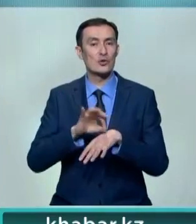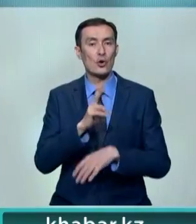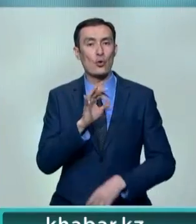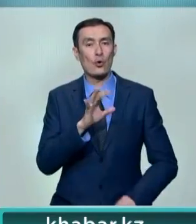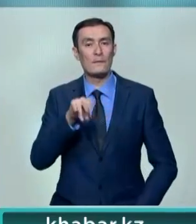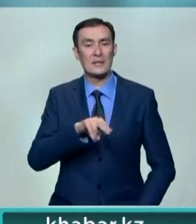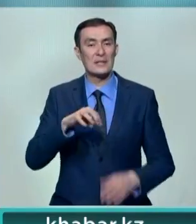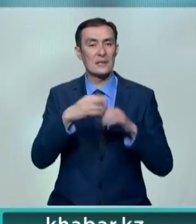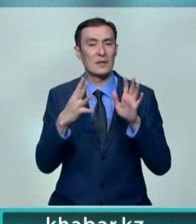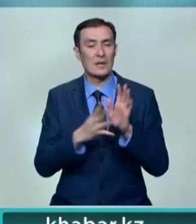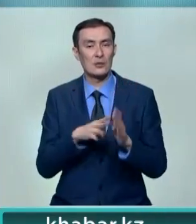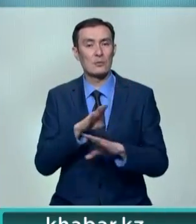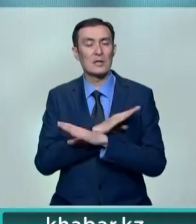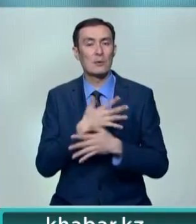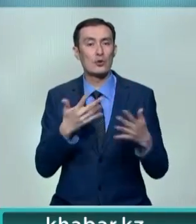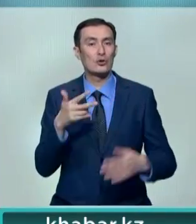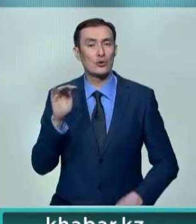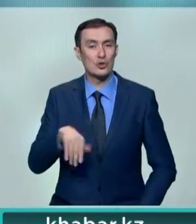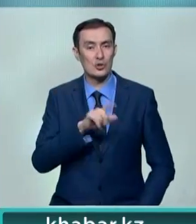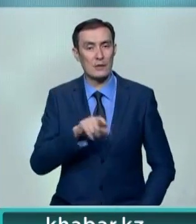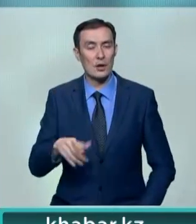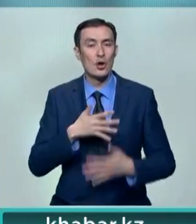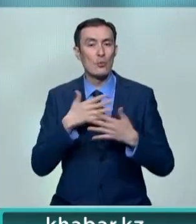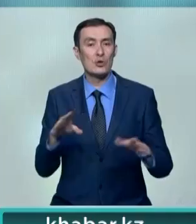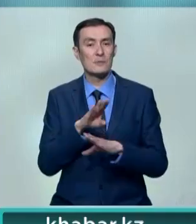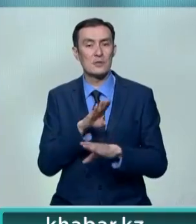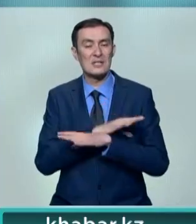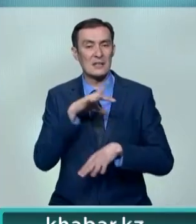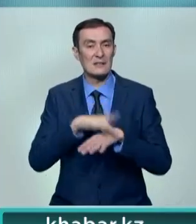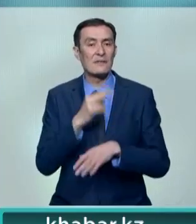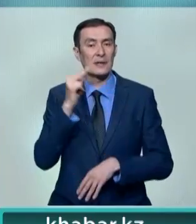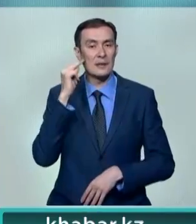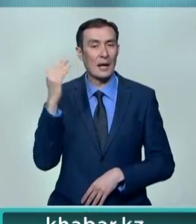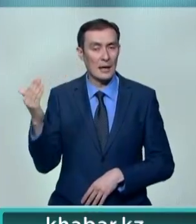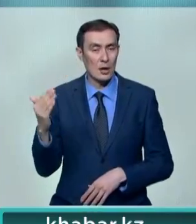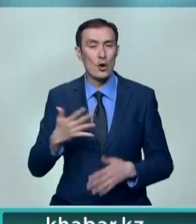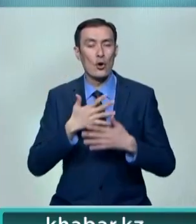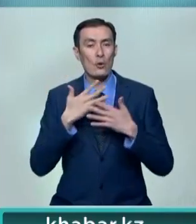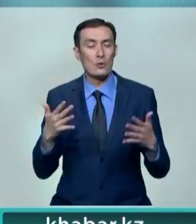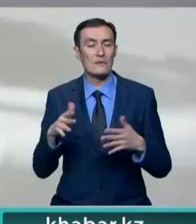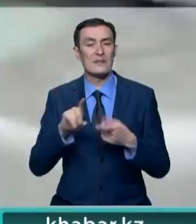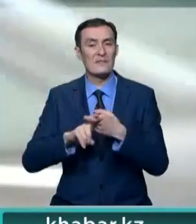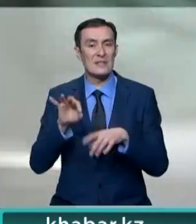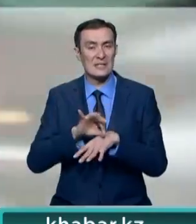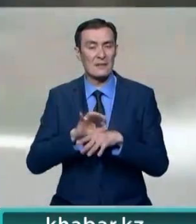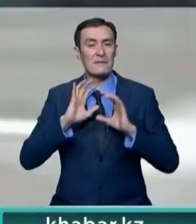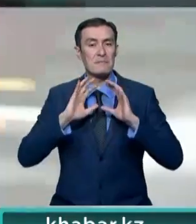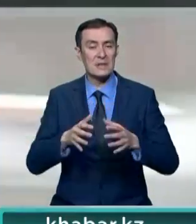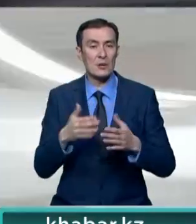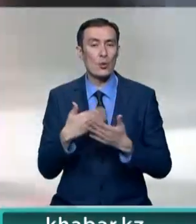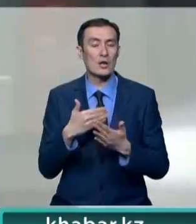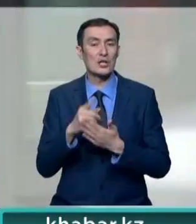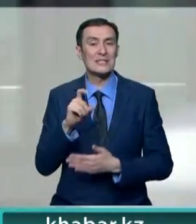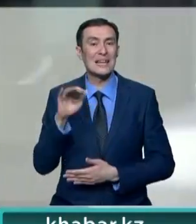COVID-19 унес уже свыше 3000 жизней. Больше всего смертей зарегистрировано в Китае. Общее число инфицированных в мире приближается к